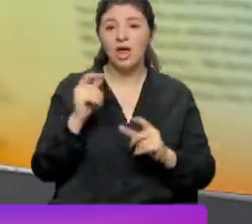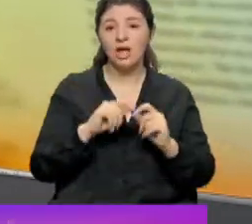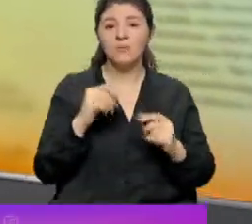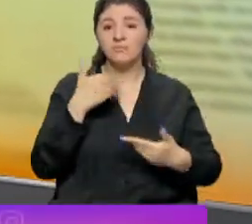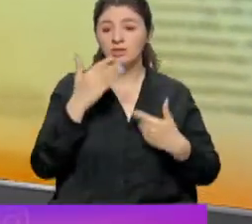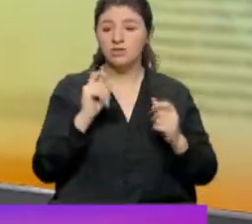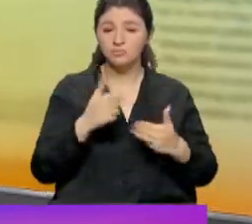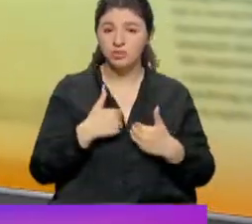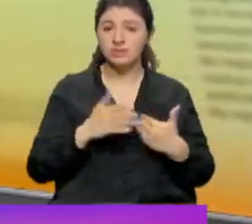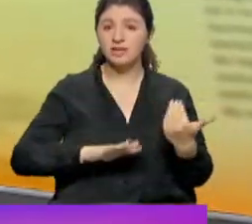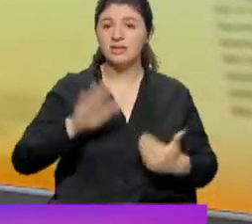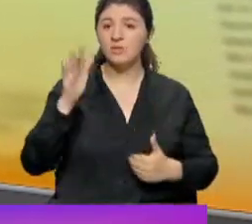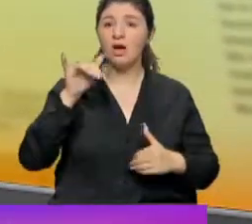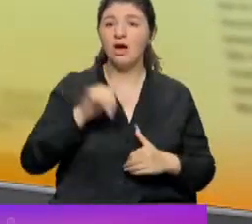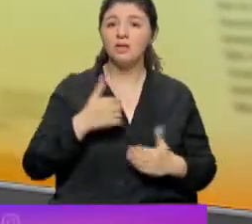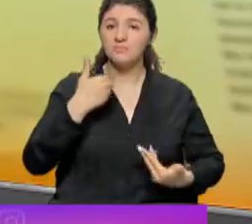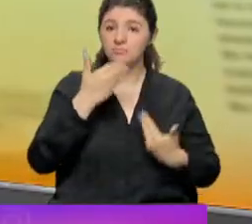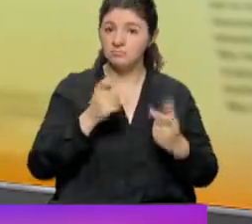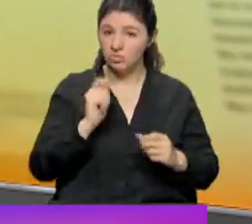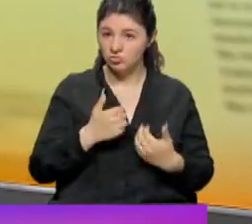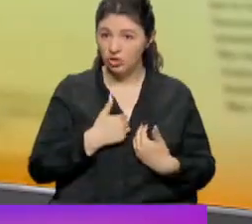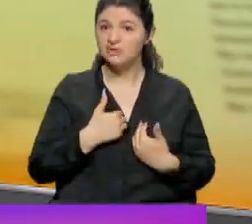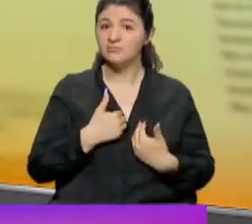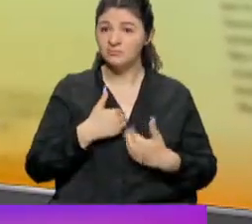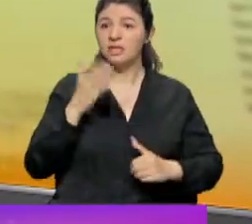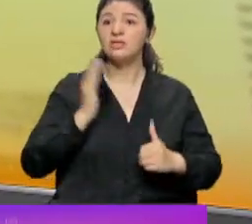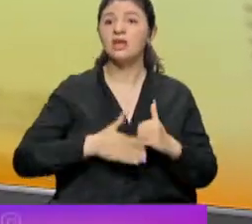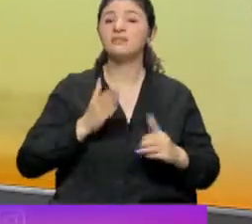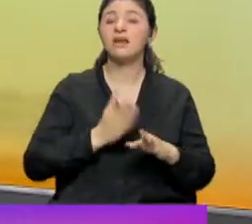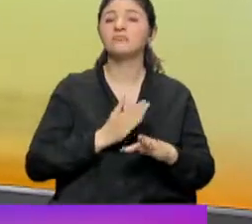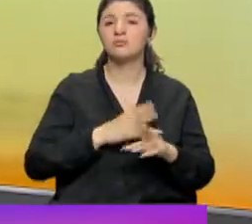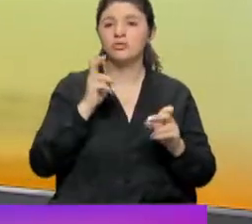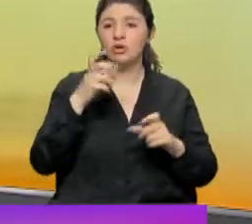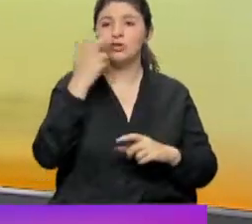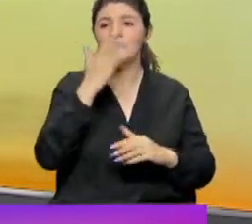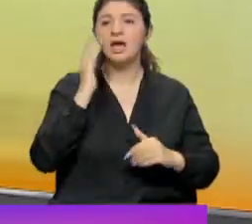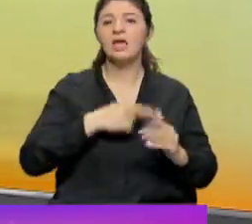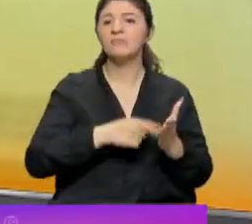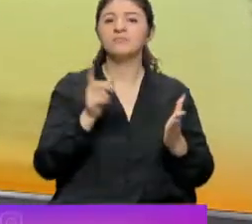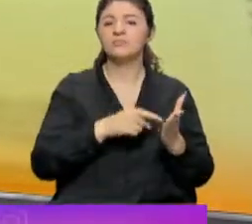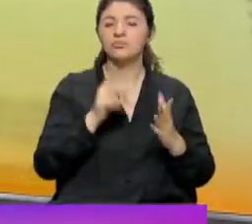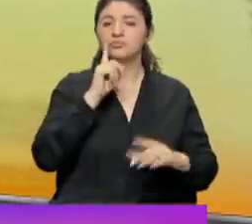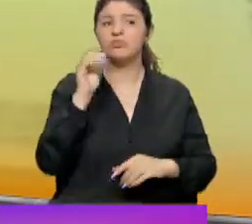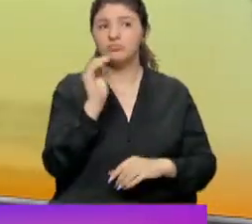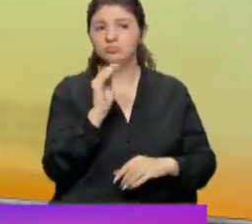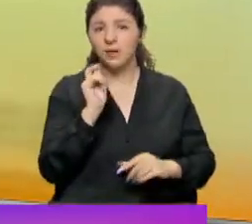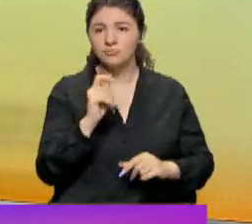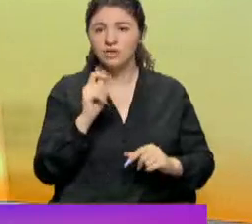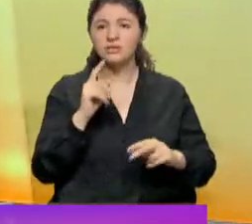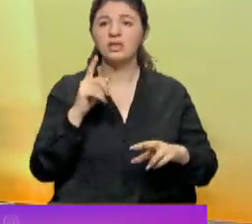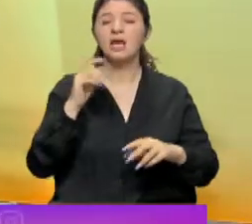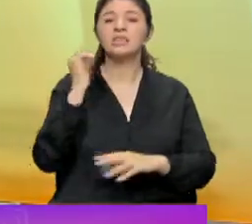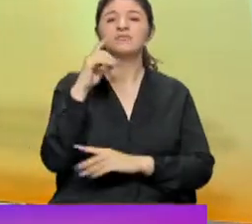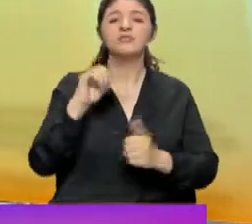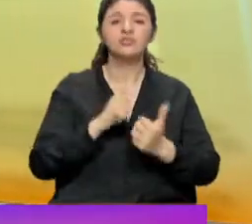ekonomiden bahsedeceğiz ya demokratik haklarından bahsedeceğiz yassah Hemşerim adı altında konser iptal yerini sorgulayacağız yi